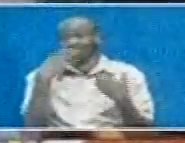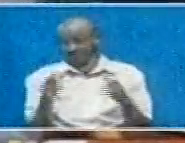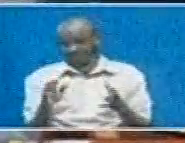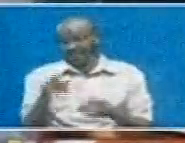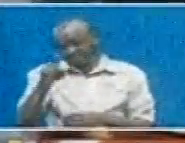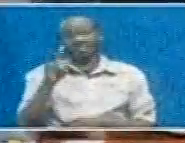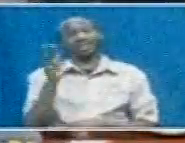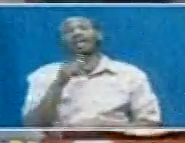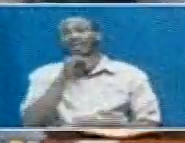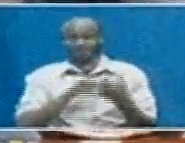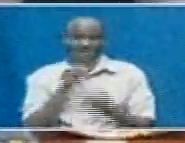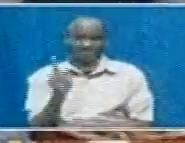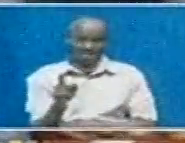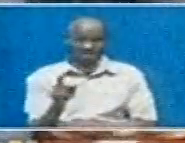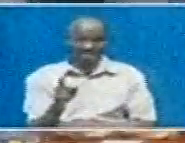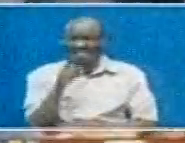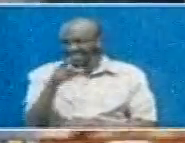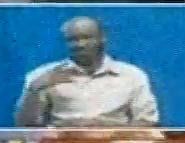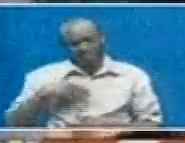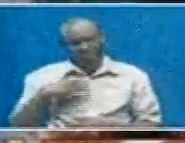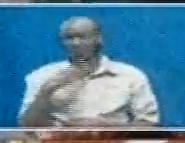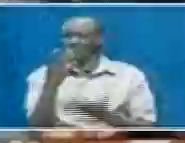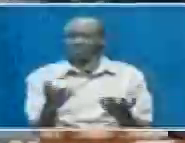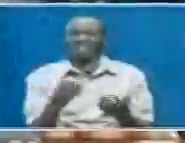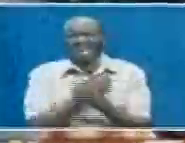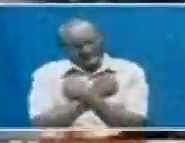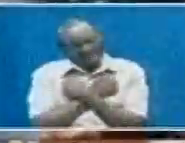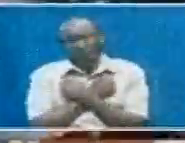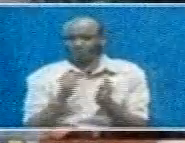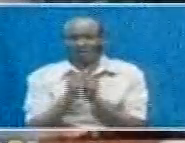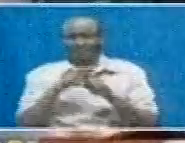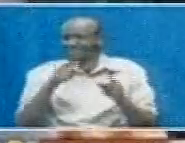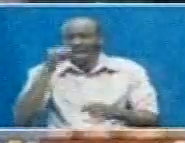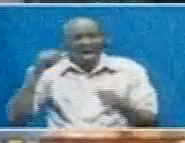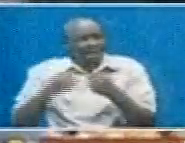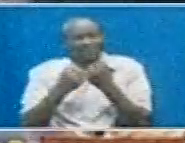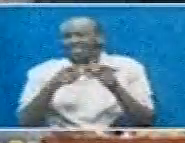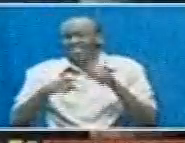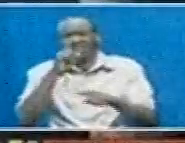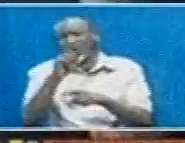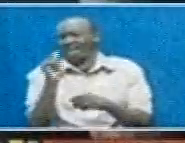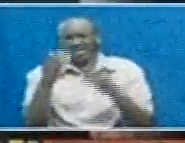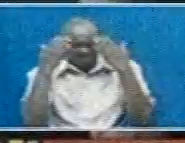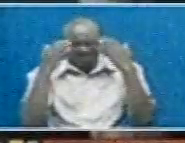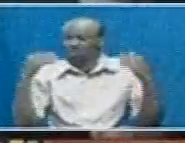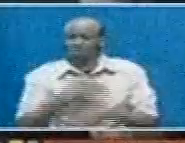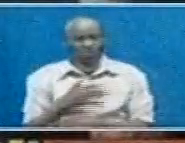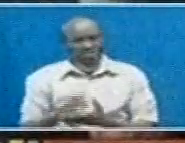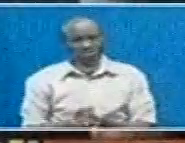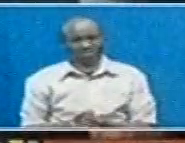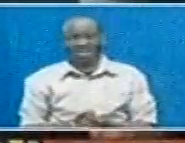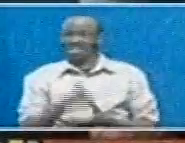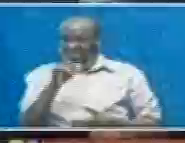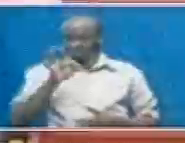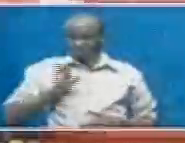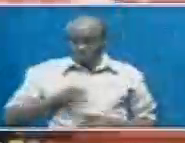ni namba ya pili. Sasa hao watu walikuwa wanapendana, lakini mwishowe sikio wamefika wapi ndio wakauana. Yadaiwa mama mwenda zake